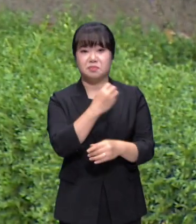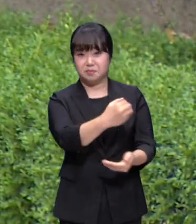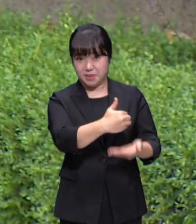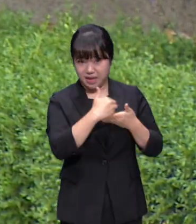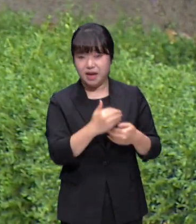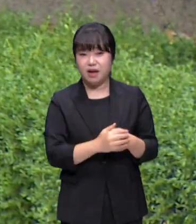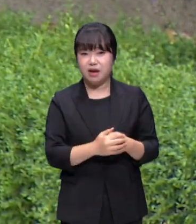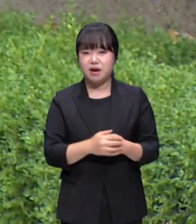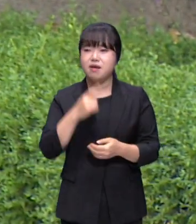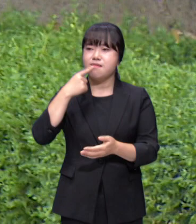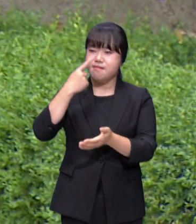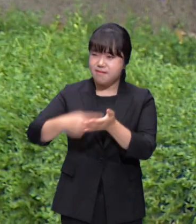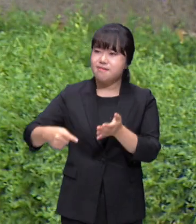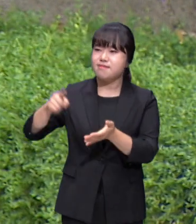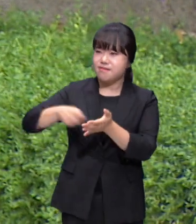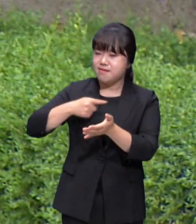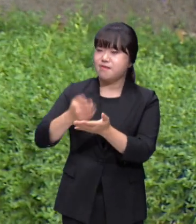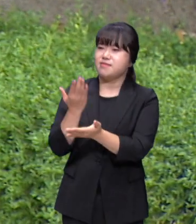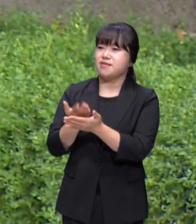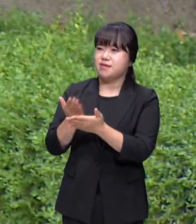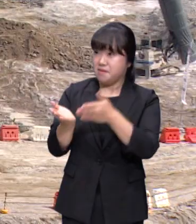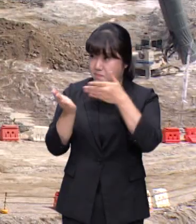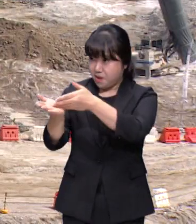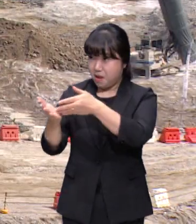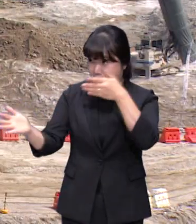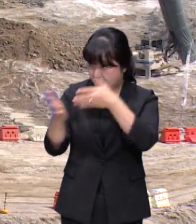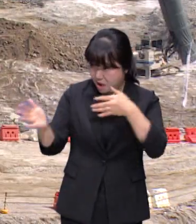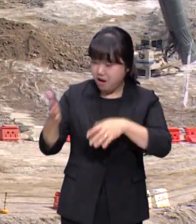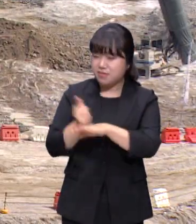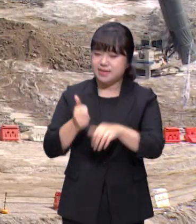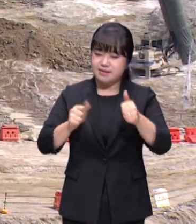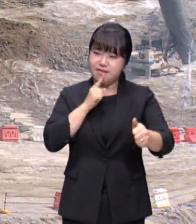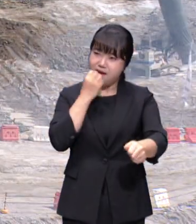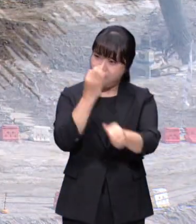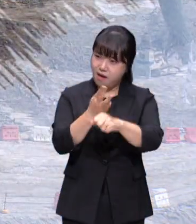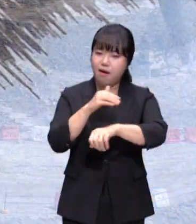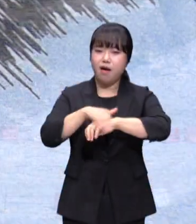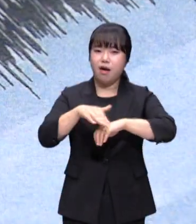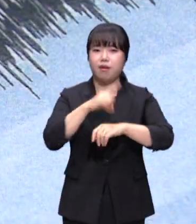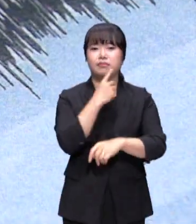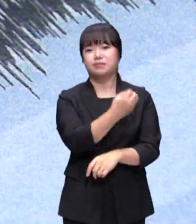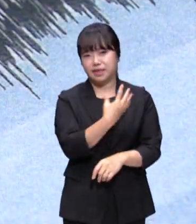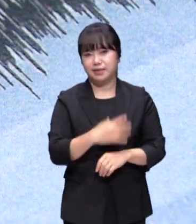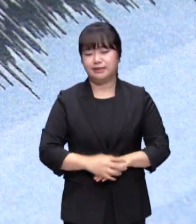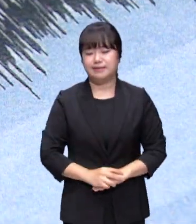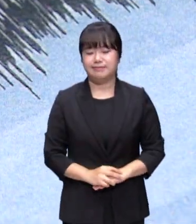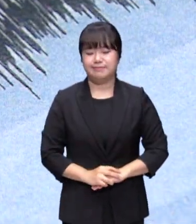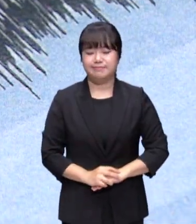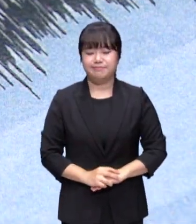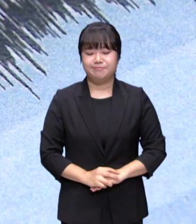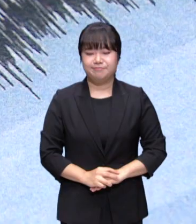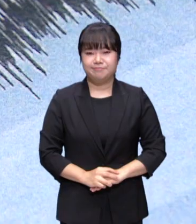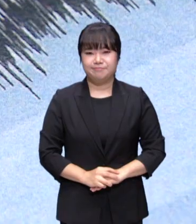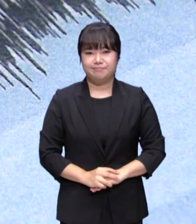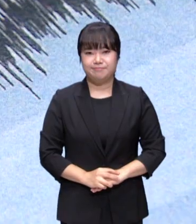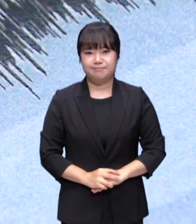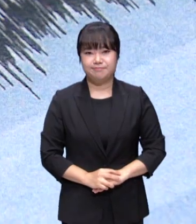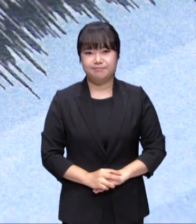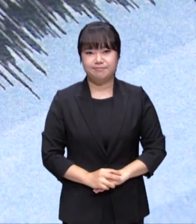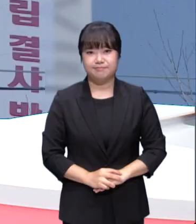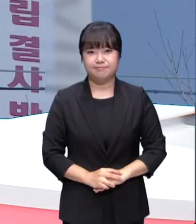공사 피해 보상 요구가 받아들여지지 않을 경우 소송으로 이어가겠다는 입장입니다. BTV 뉴스 이재원입니다.